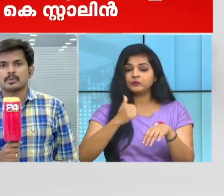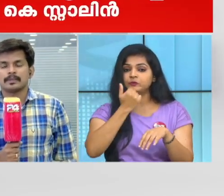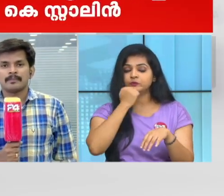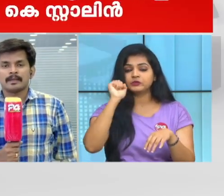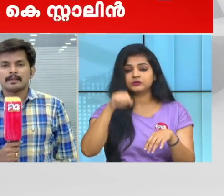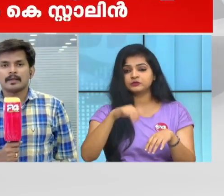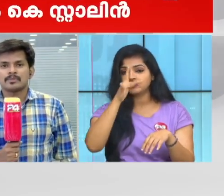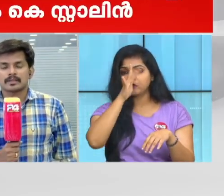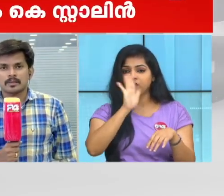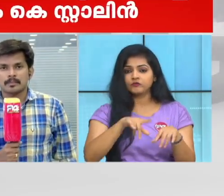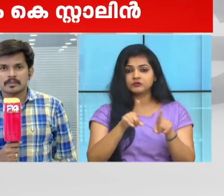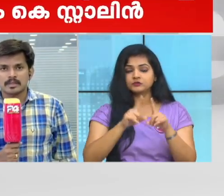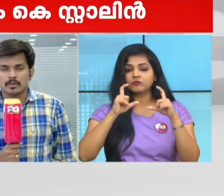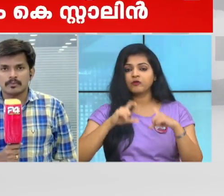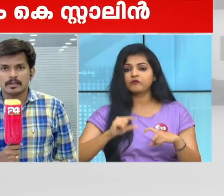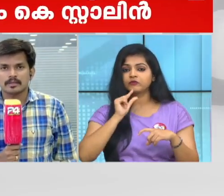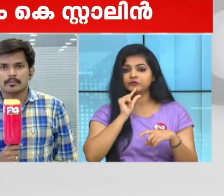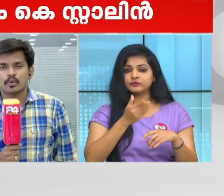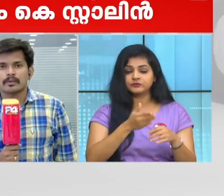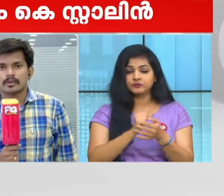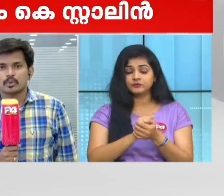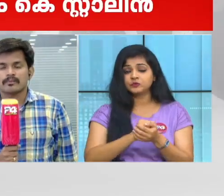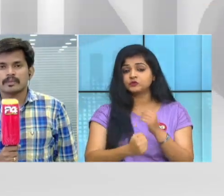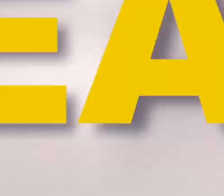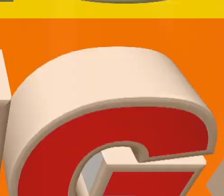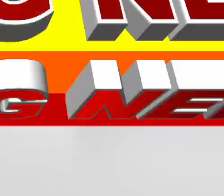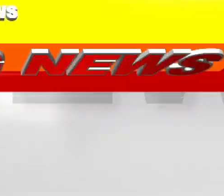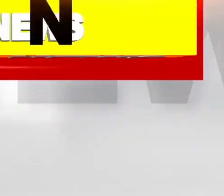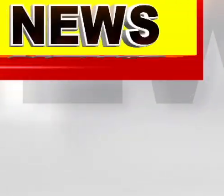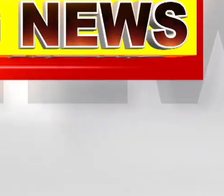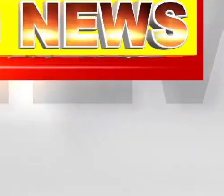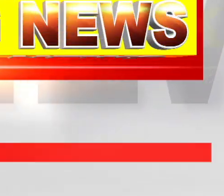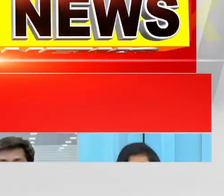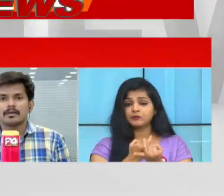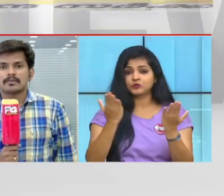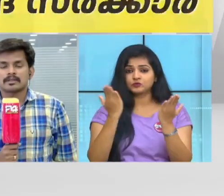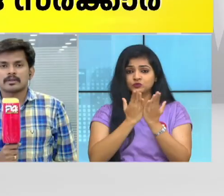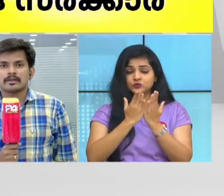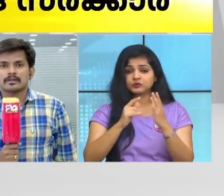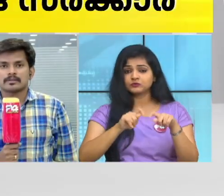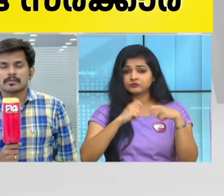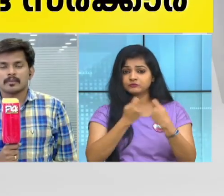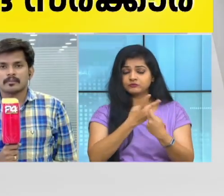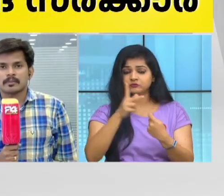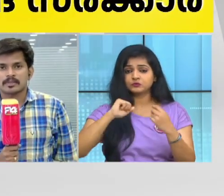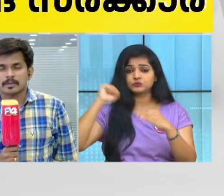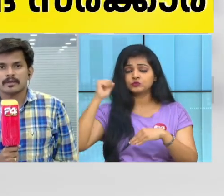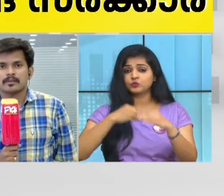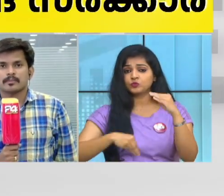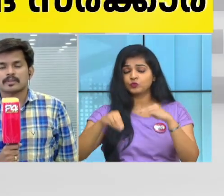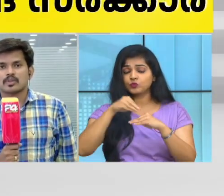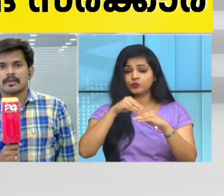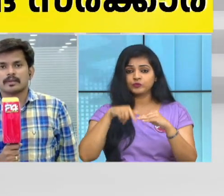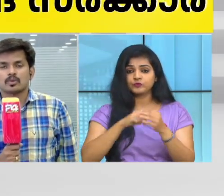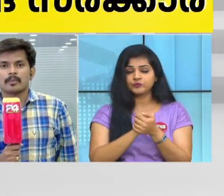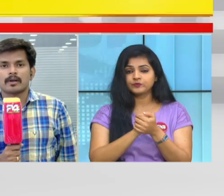സമ്മതിക്കുന്നത്. എന്തായാലും ശക്തമായ പ്രതിഷേധവുമായി വിദ്യാർത്ഥികൾ ഇപ്പോഴും രംഗത്തുണ്ട്. പല വിദ്യാർത്ഥി സംഘടനകളും ഈ വിഷയത്തിൽ ശക്തമായ